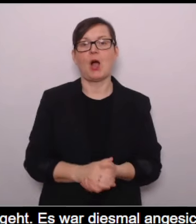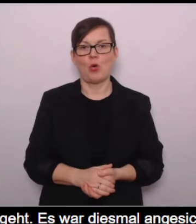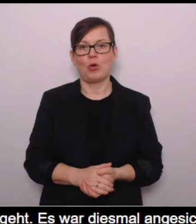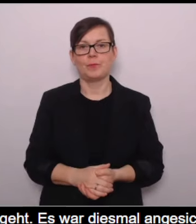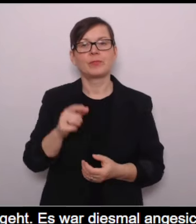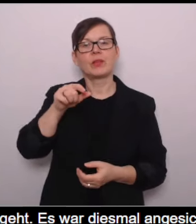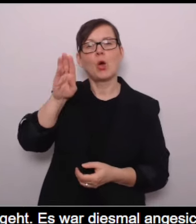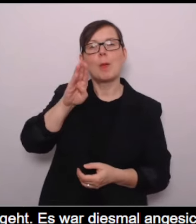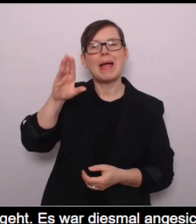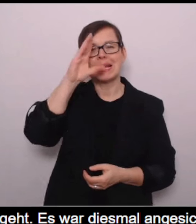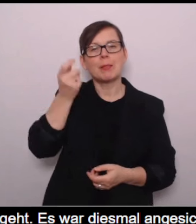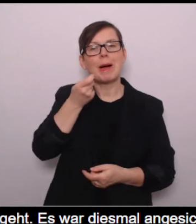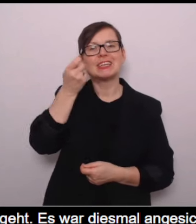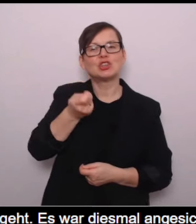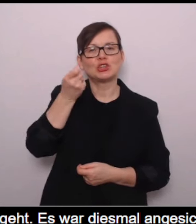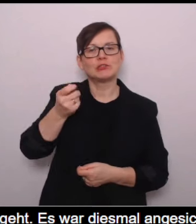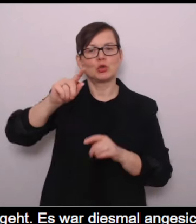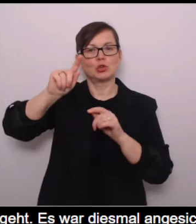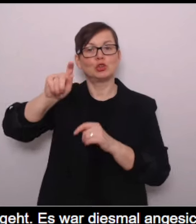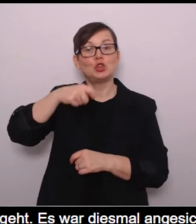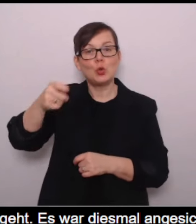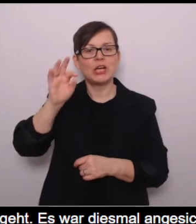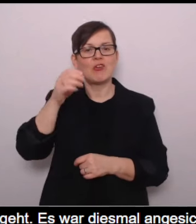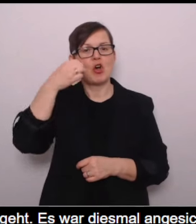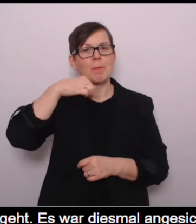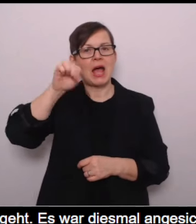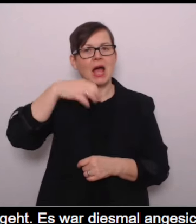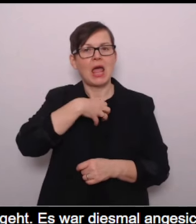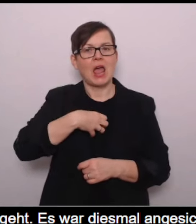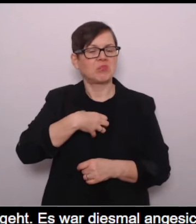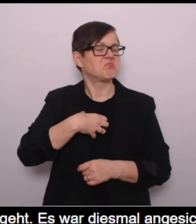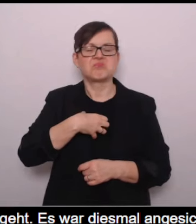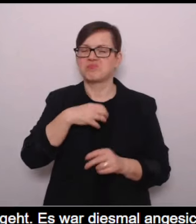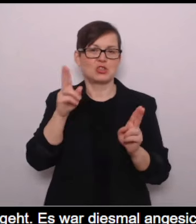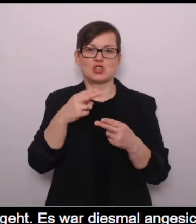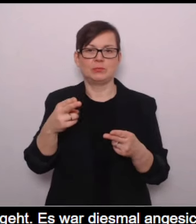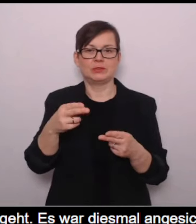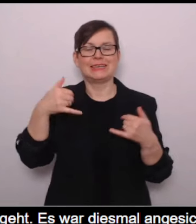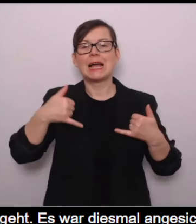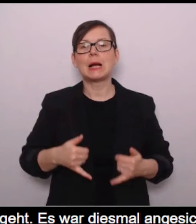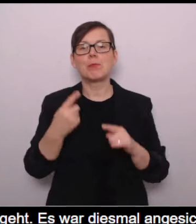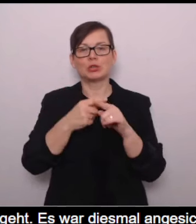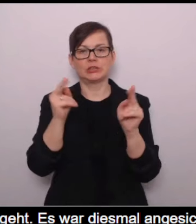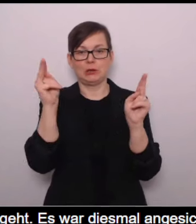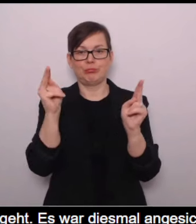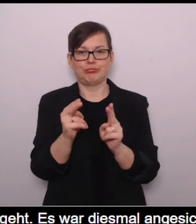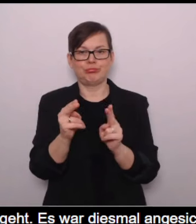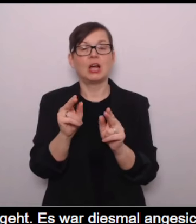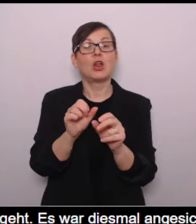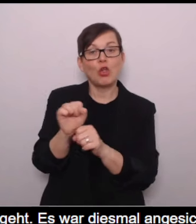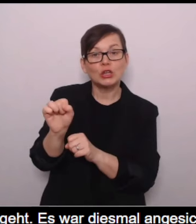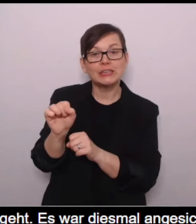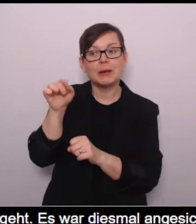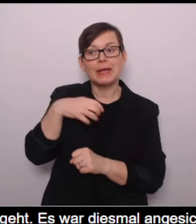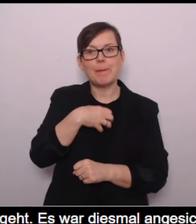weiter, weil die Schülerzahl wächst. Übrigens ist auch diese Studie von der Bertelsmann Stiftung natürlich für Bayern nicht zutreffend.